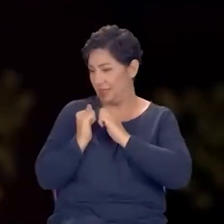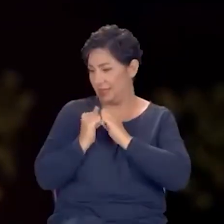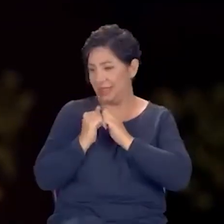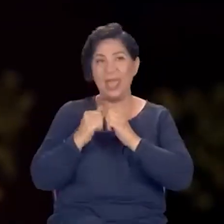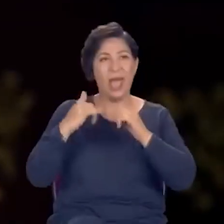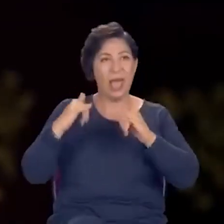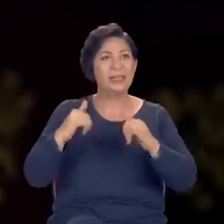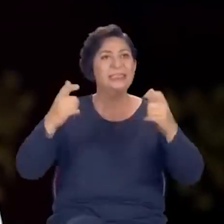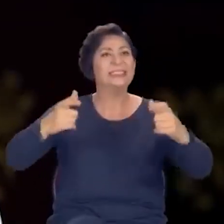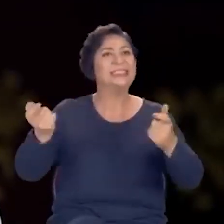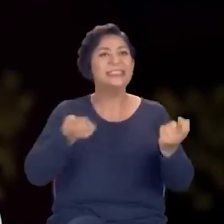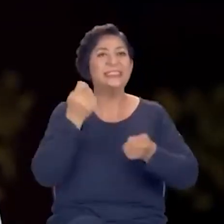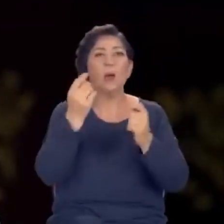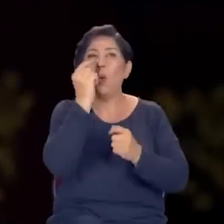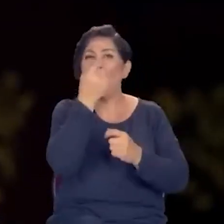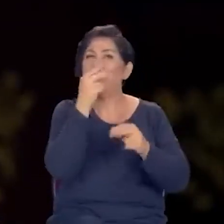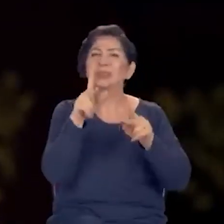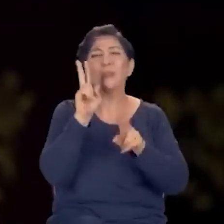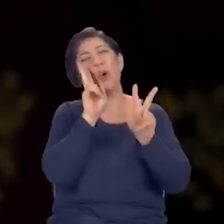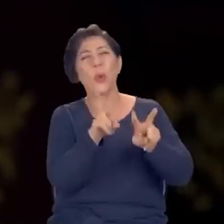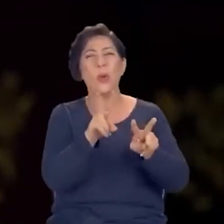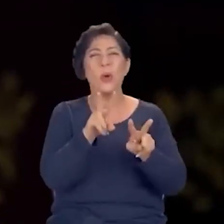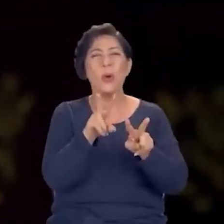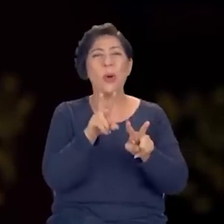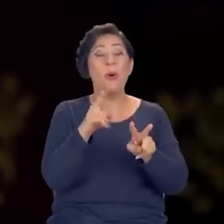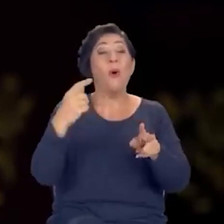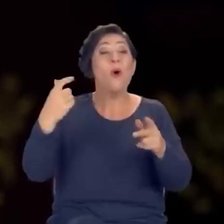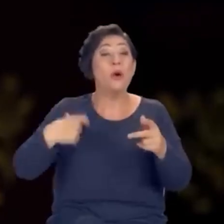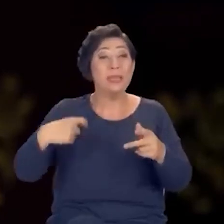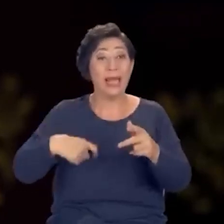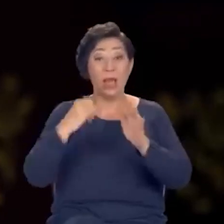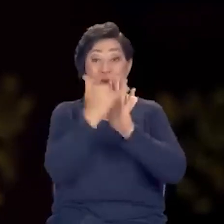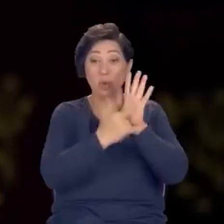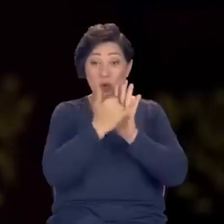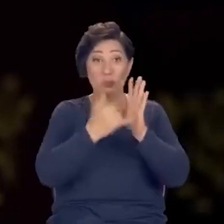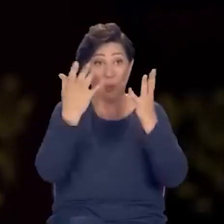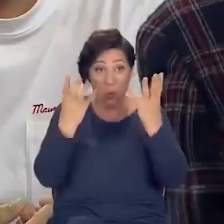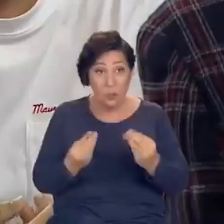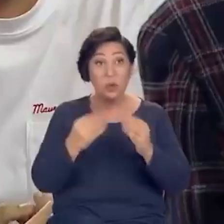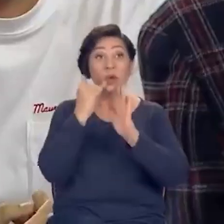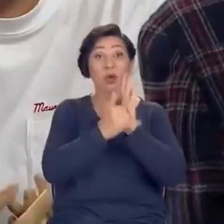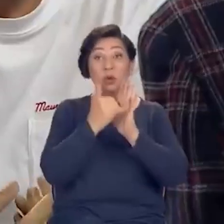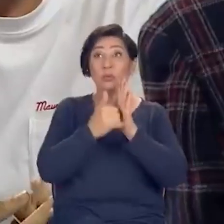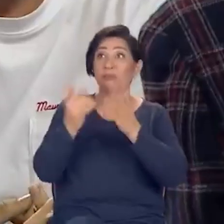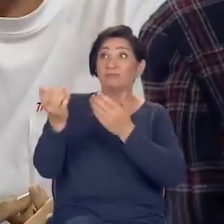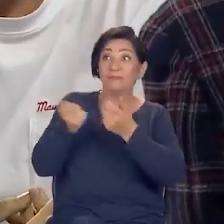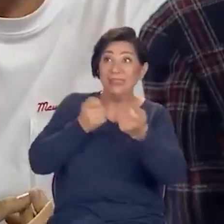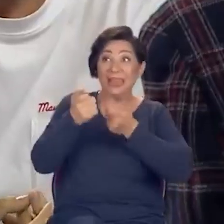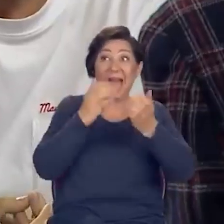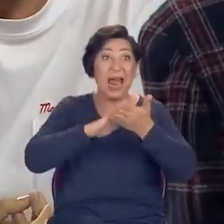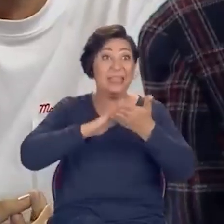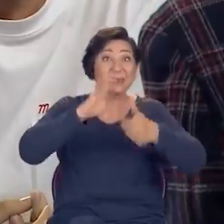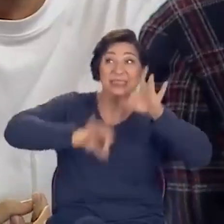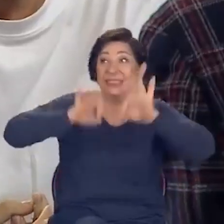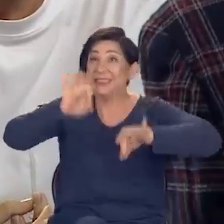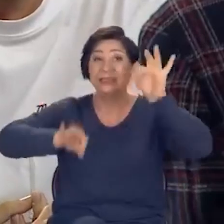sektörün içerisindeyiz. Yaptığımız işler çok kolaymış gibi gözüküyor. Özellikle YouTube kanalı olup da YouTube çeken arkadaşlarımı incelediğim